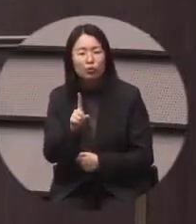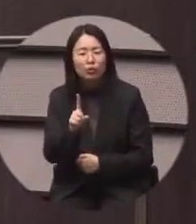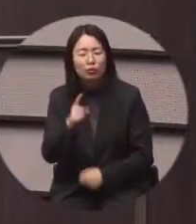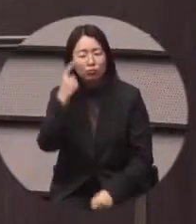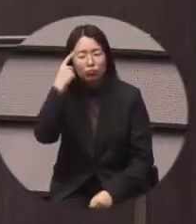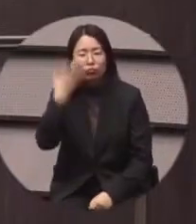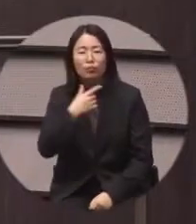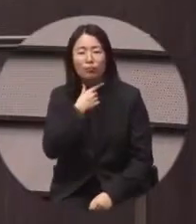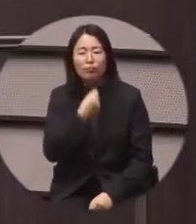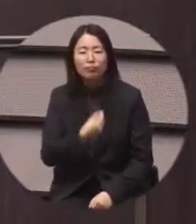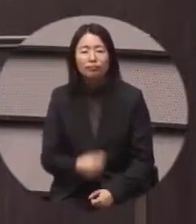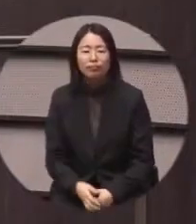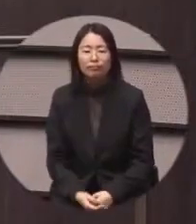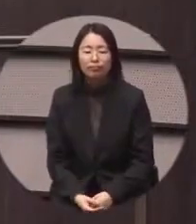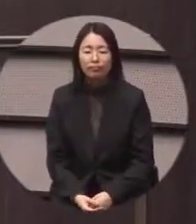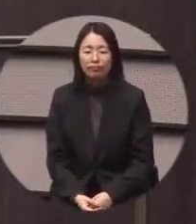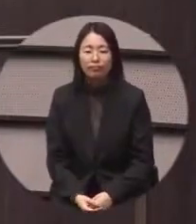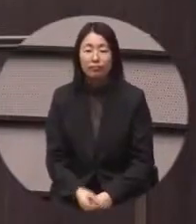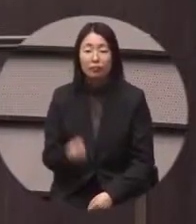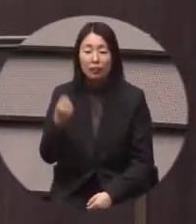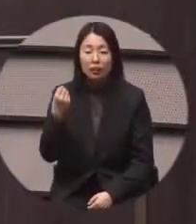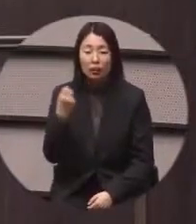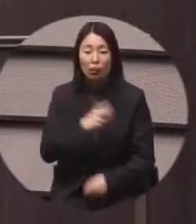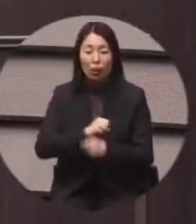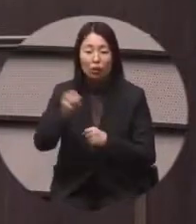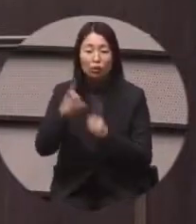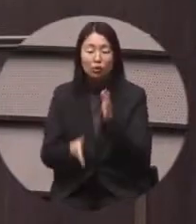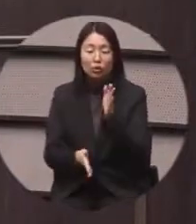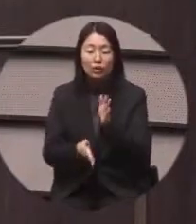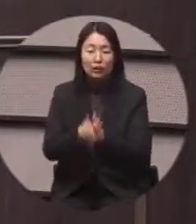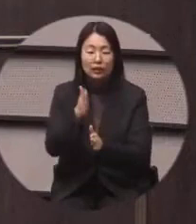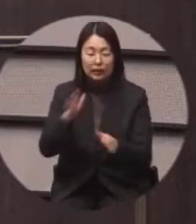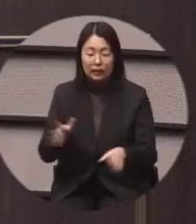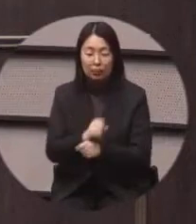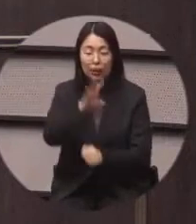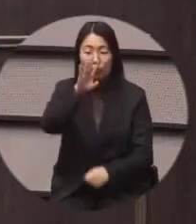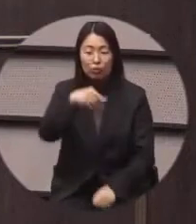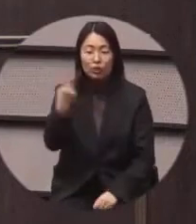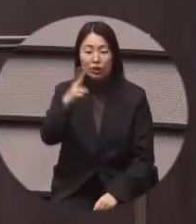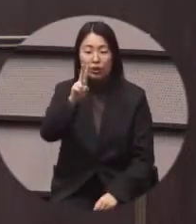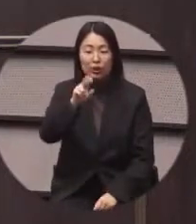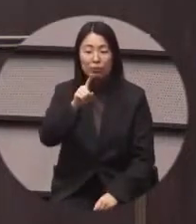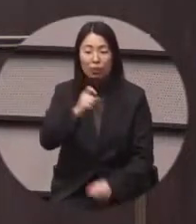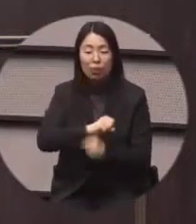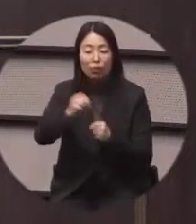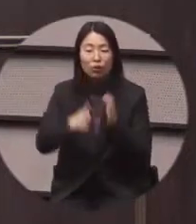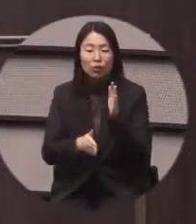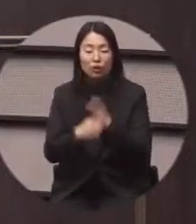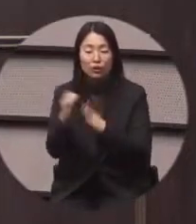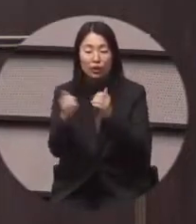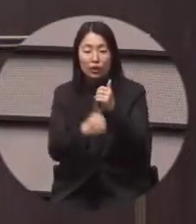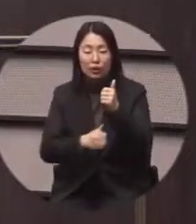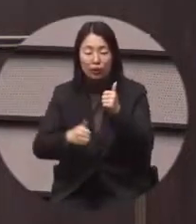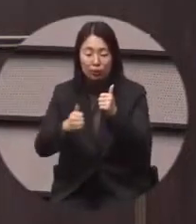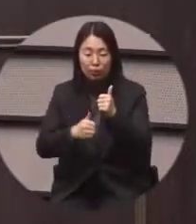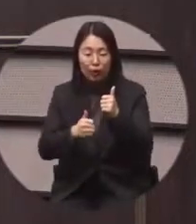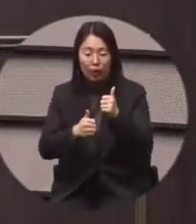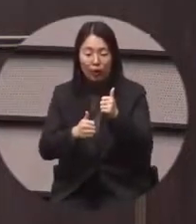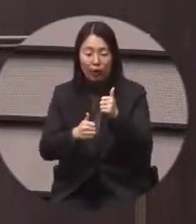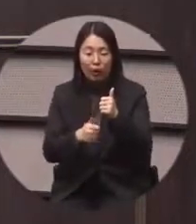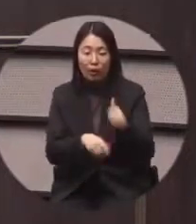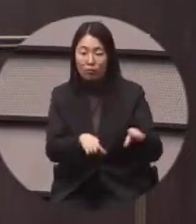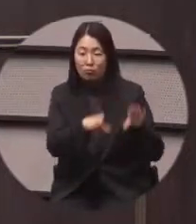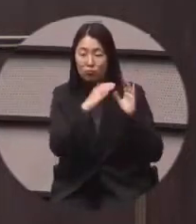수 없습니다. 또한 광주시 집행부는 2021년 광주시의회의 의견 청취 이후